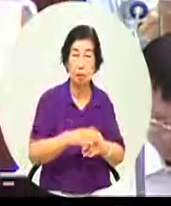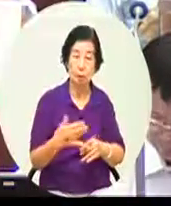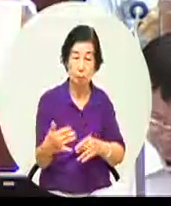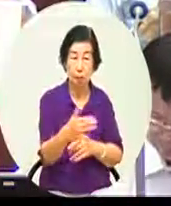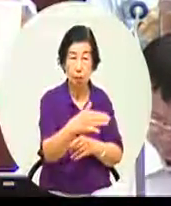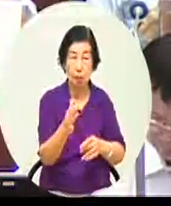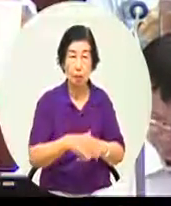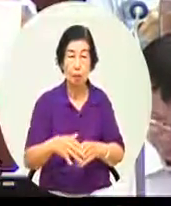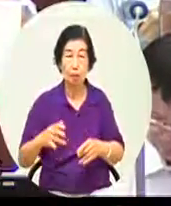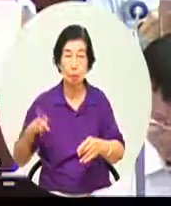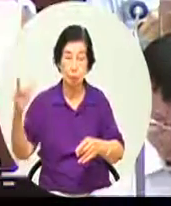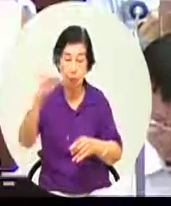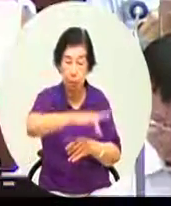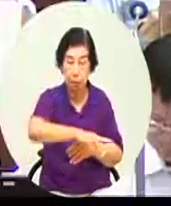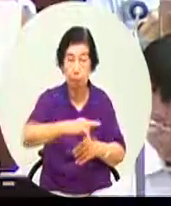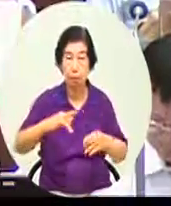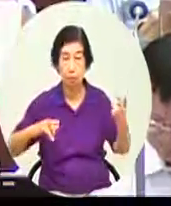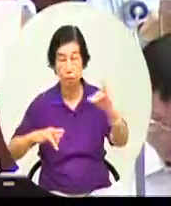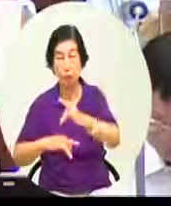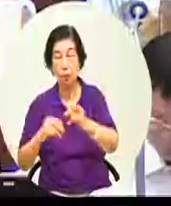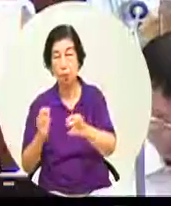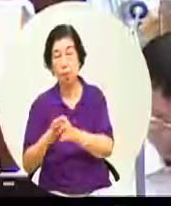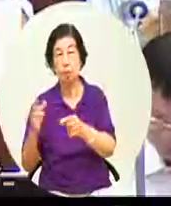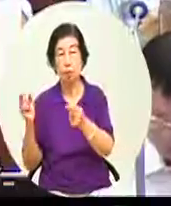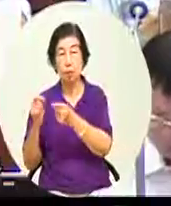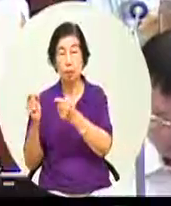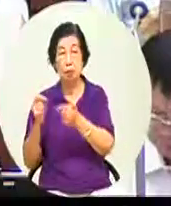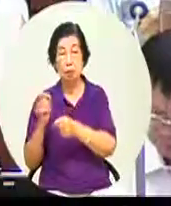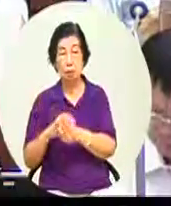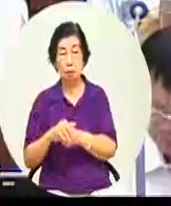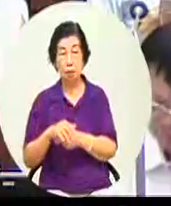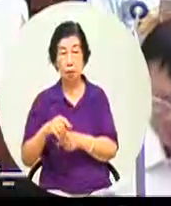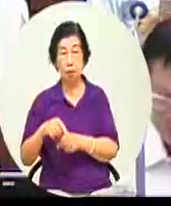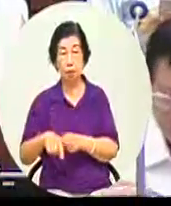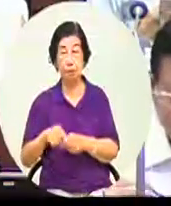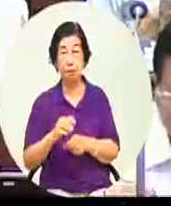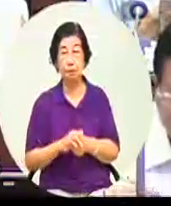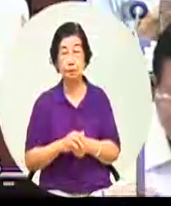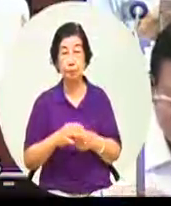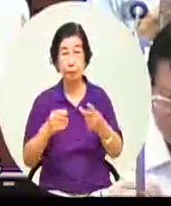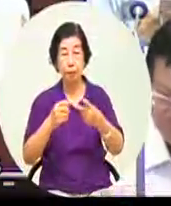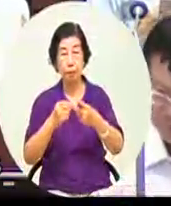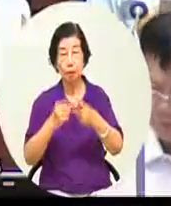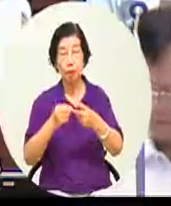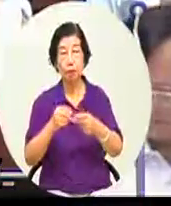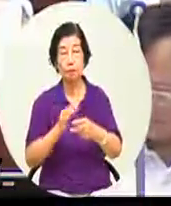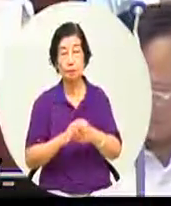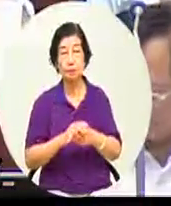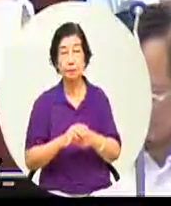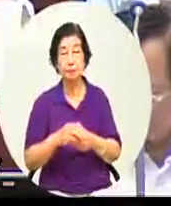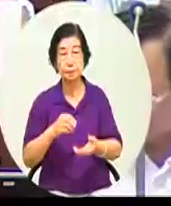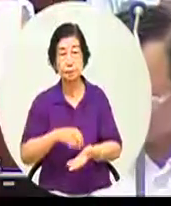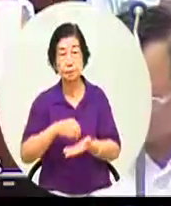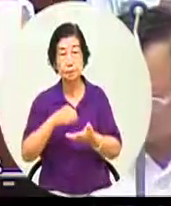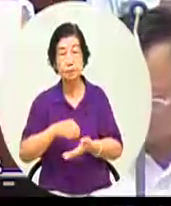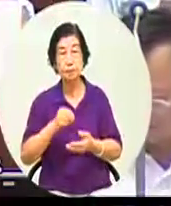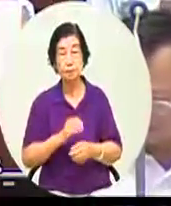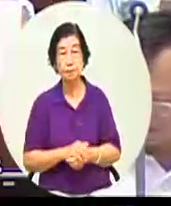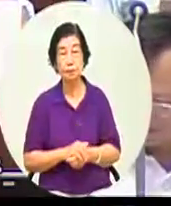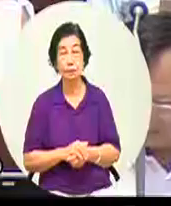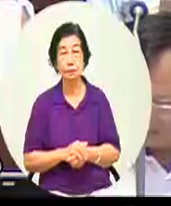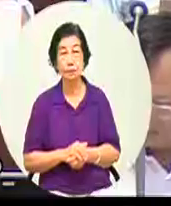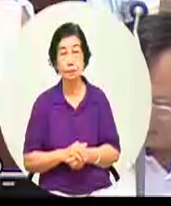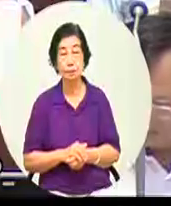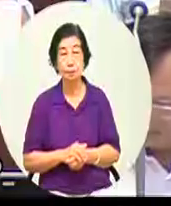呢，我们也去争取是不是能够双方能够有一个直飞。第二个部分就是刚刚议员提到的，就是我们这个中